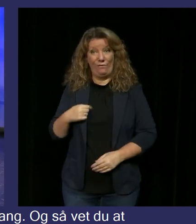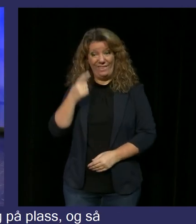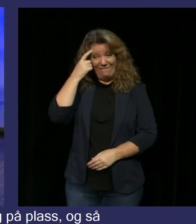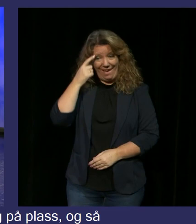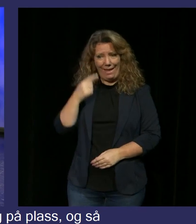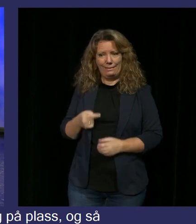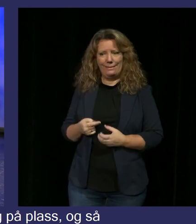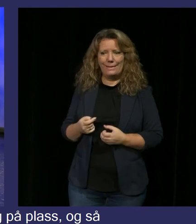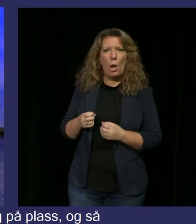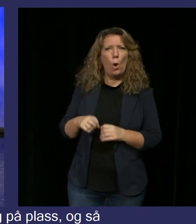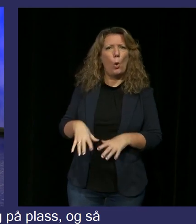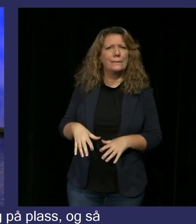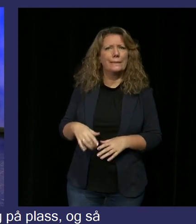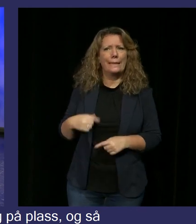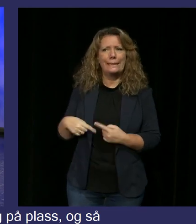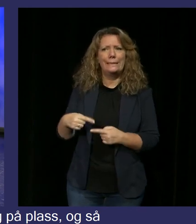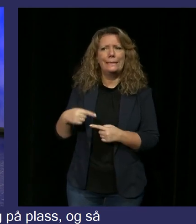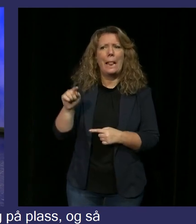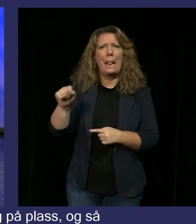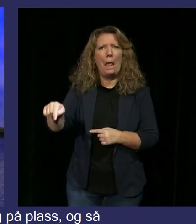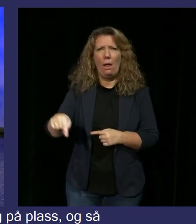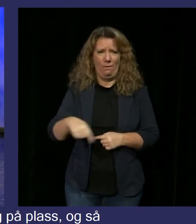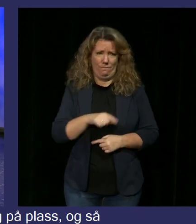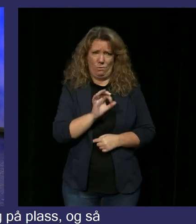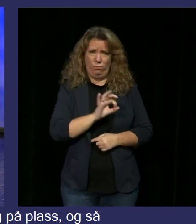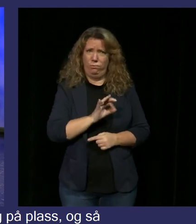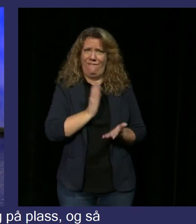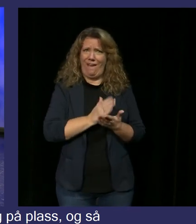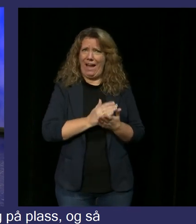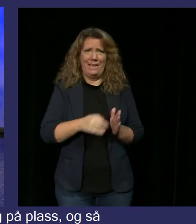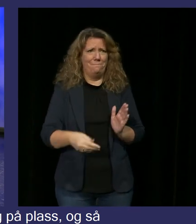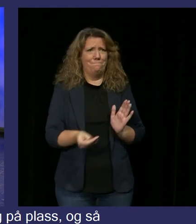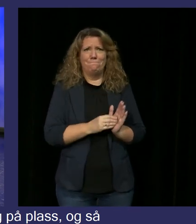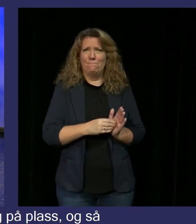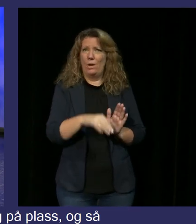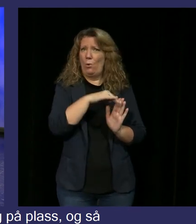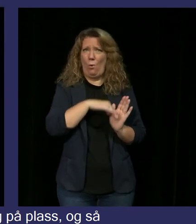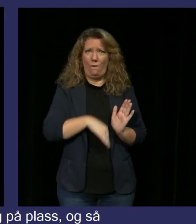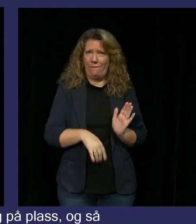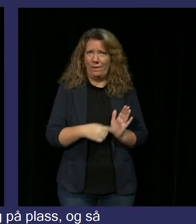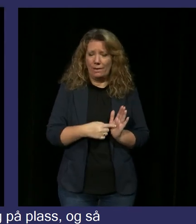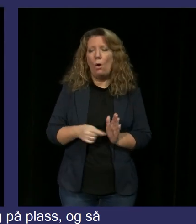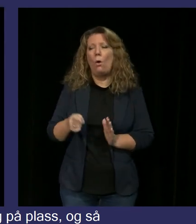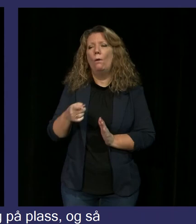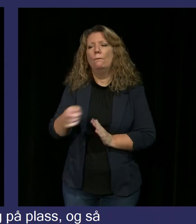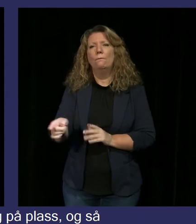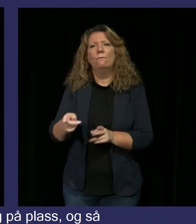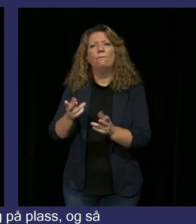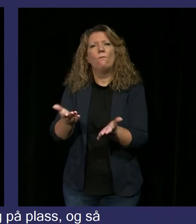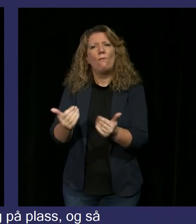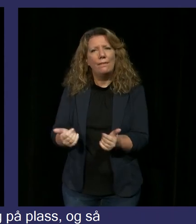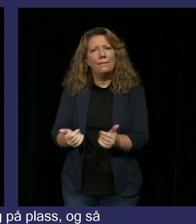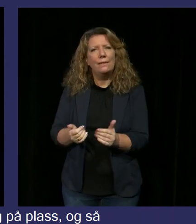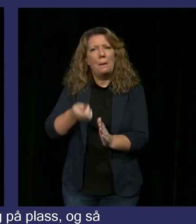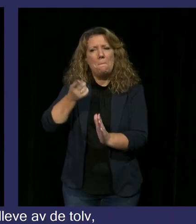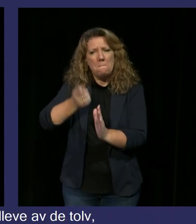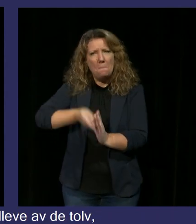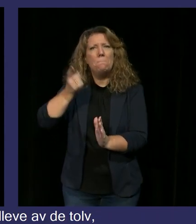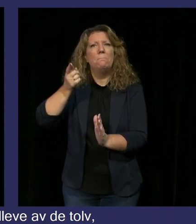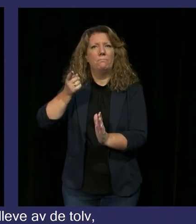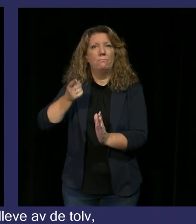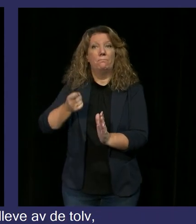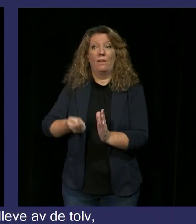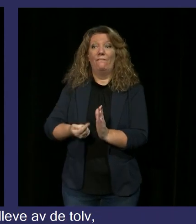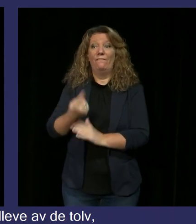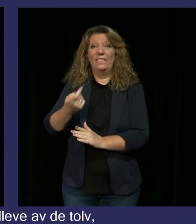sted. Og så kanskje ikke lovverket en gang på plass. Og så forventer man jo da med en gang at det finnes noe for meg der. Og